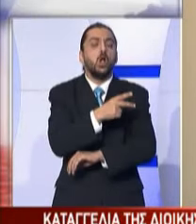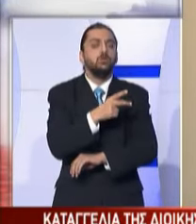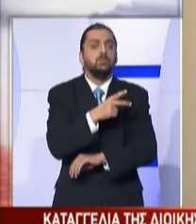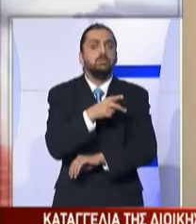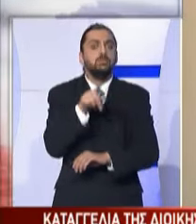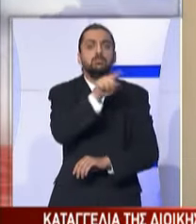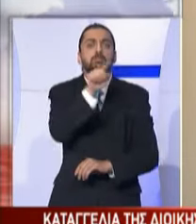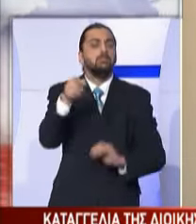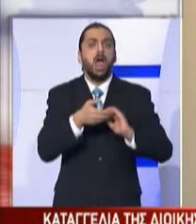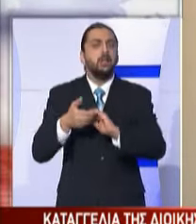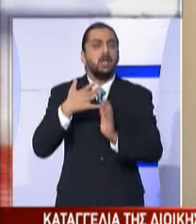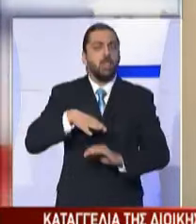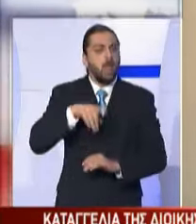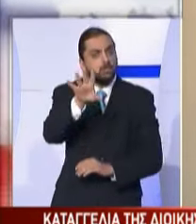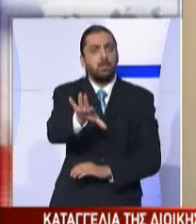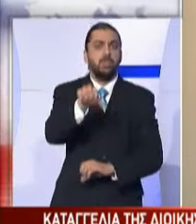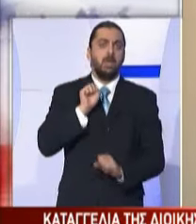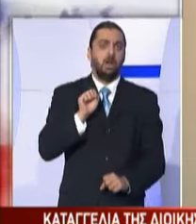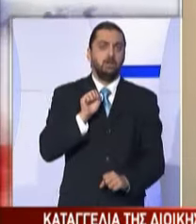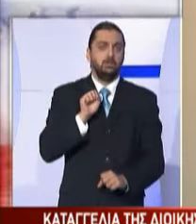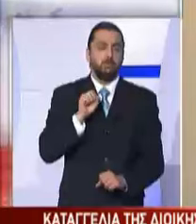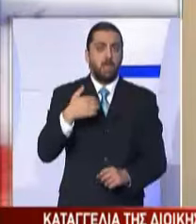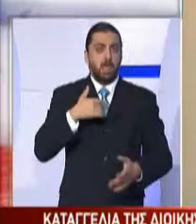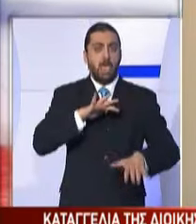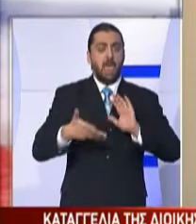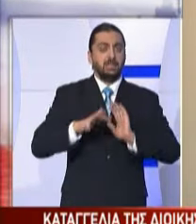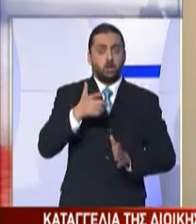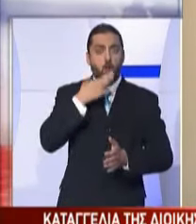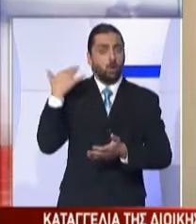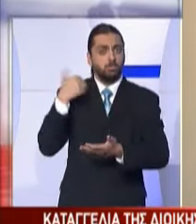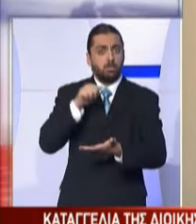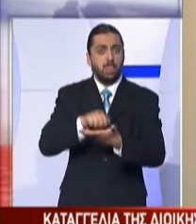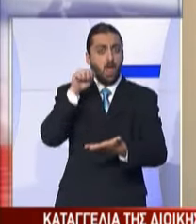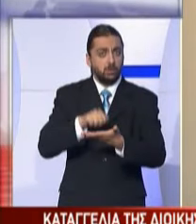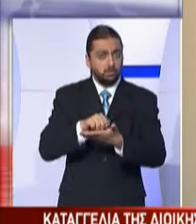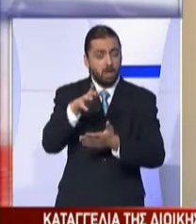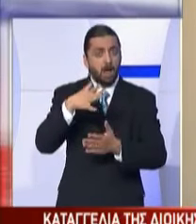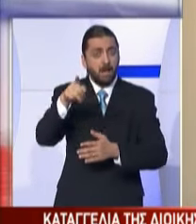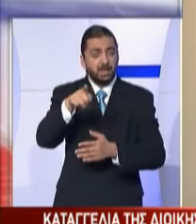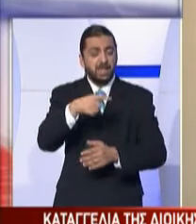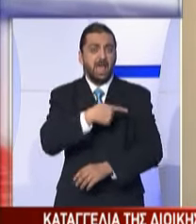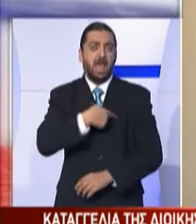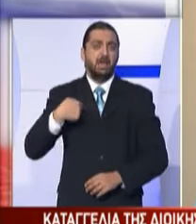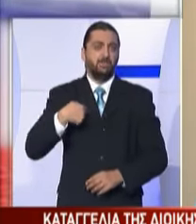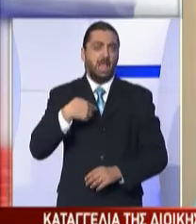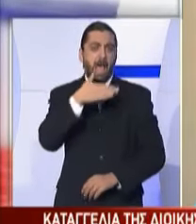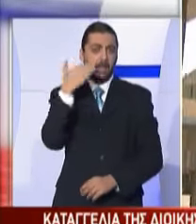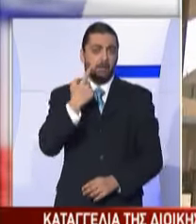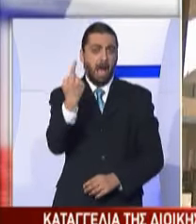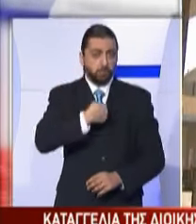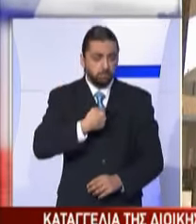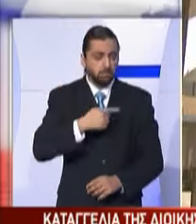από ποια εταιρεία θα πάρει και δεν θα εξαρτηθούμε από τον μειοδοτικό διαγωνισμό που θέλει να επιβάλλει η διοίκηση του